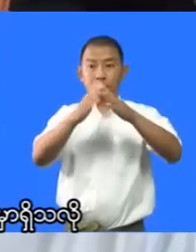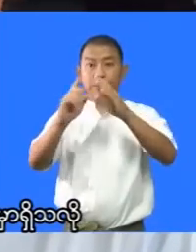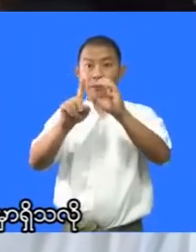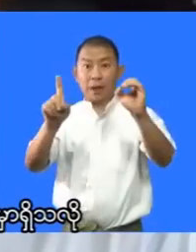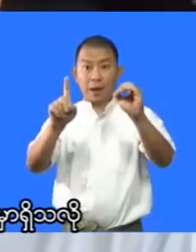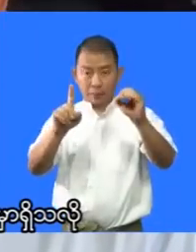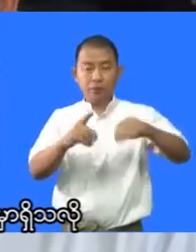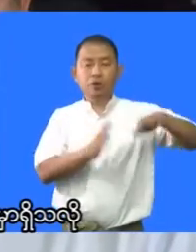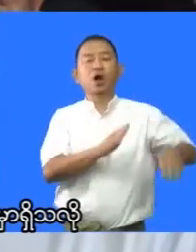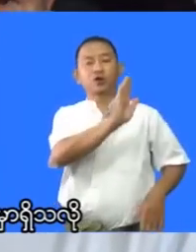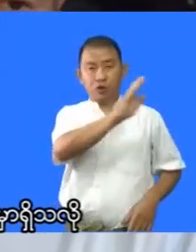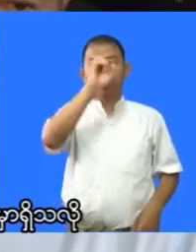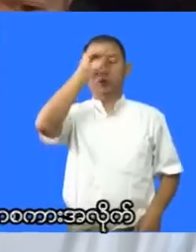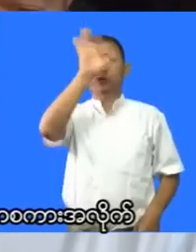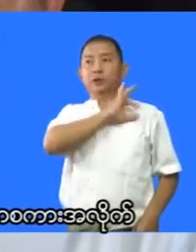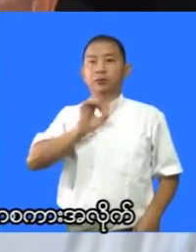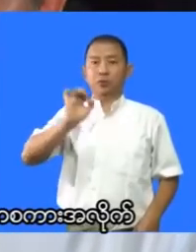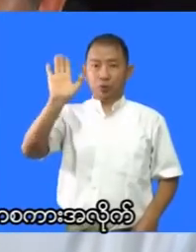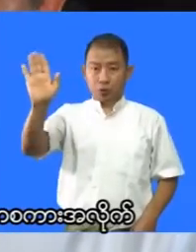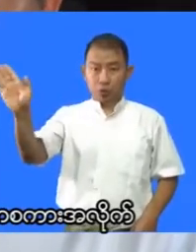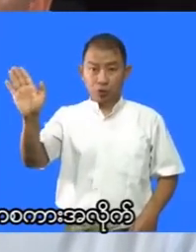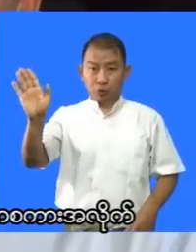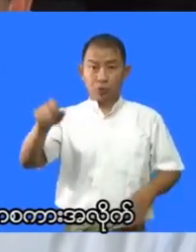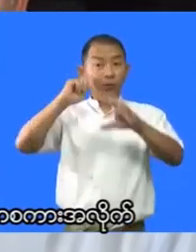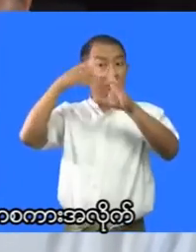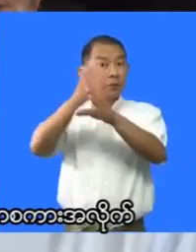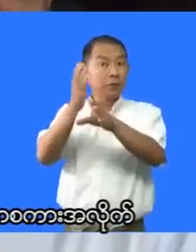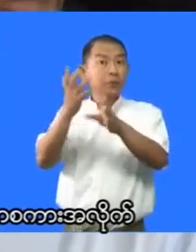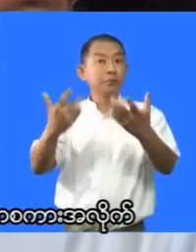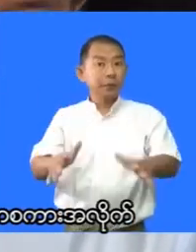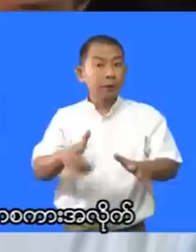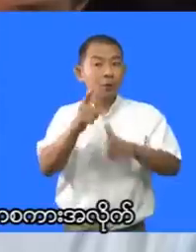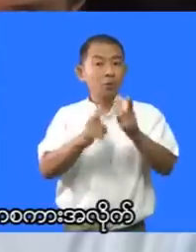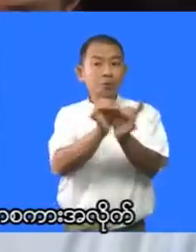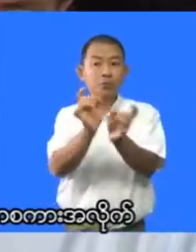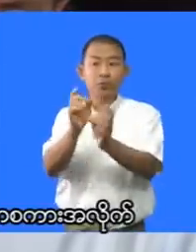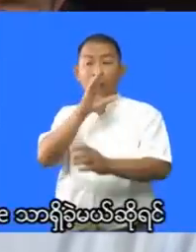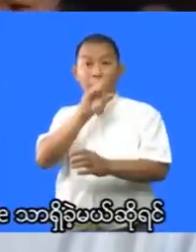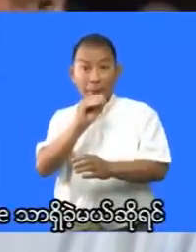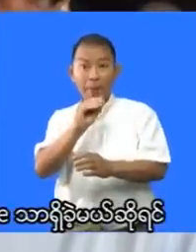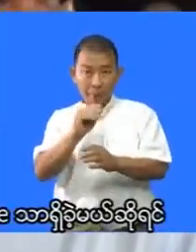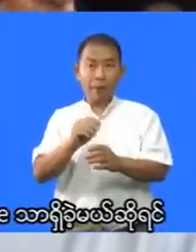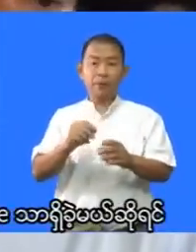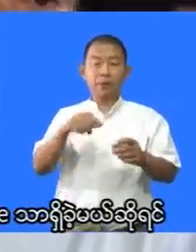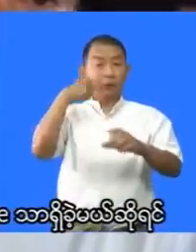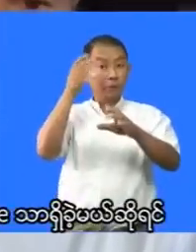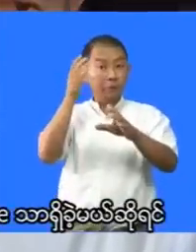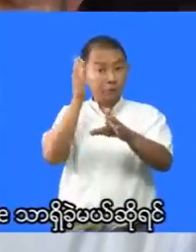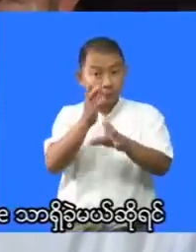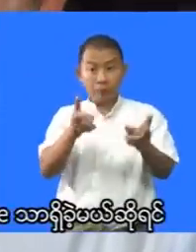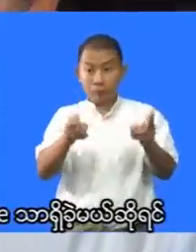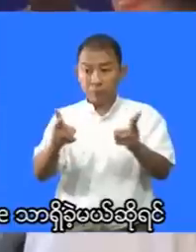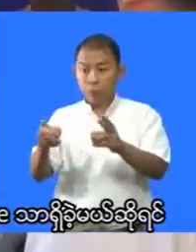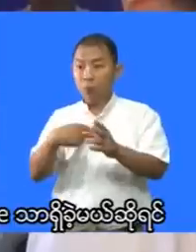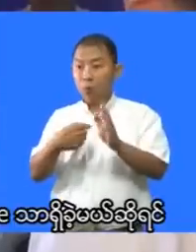ယ်14ခုလုံးမှာရှိပါမယ်ရှမ်းပြည်နယ်မှာလည်းရှိသလိုကချင်ပြည်နယ်မှာလည်းရှိမယ်ချင်းပြည်နယ်မှာလည်းရှိပါမယ်အဲ့တော့တိုင်းသားဘာသာစကားအလိုက်ထုတ်လုပ်ထားတဲ့ကားတွေကတ